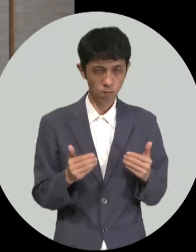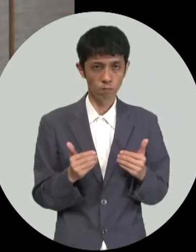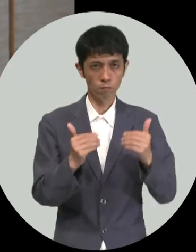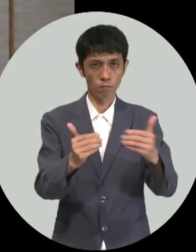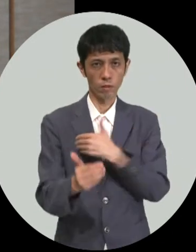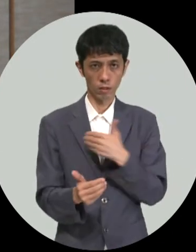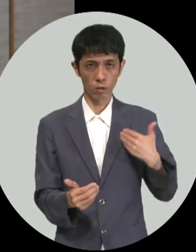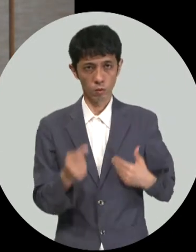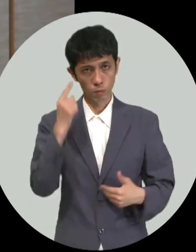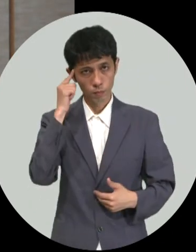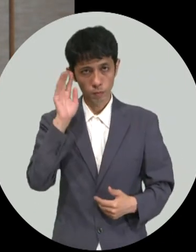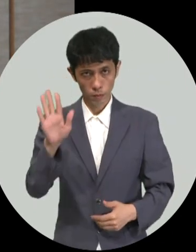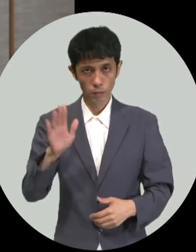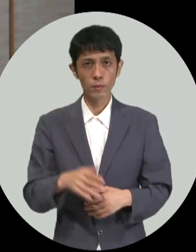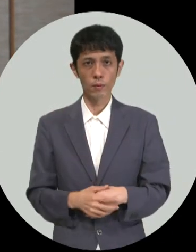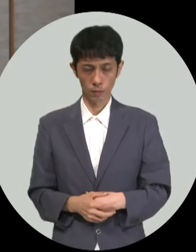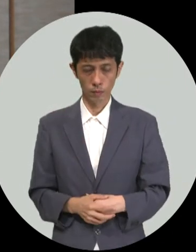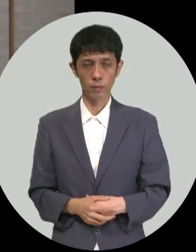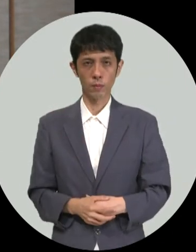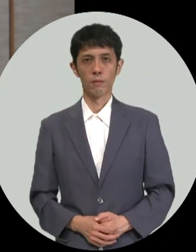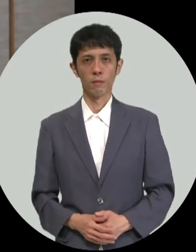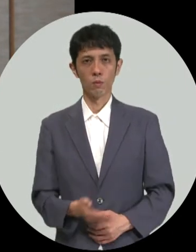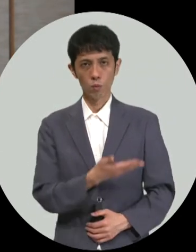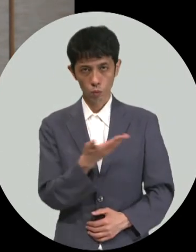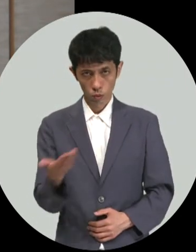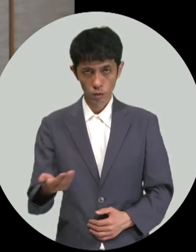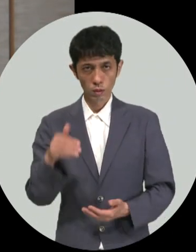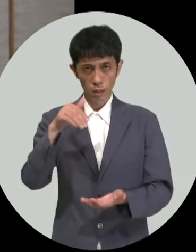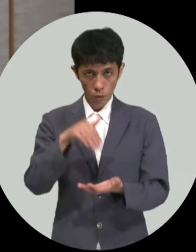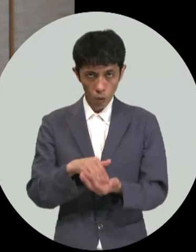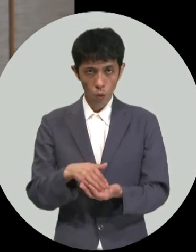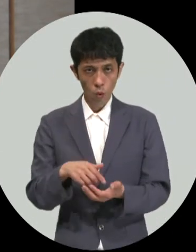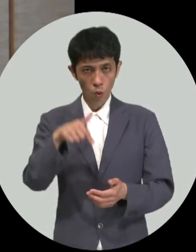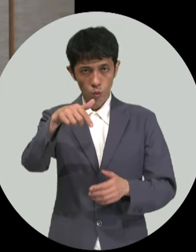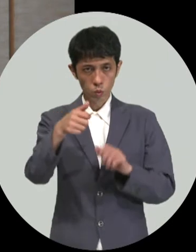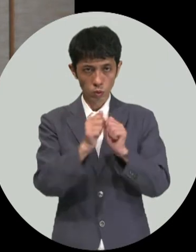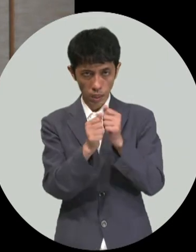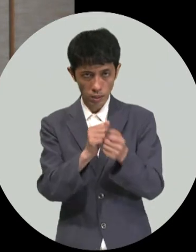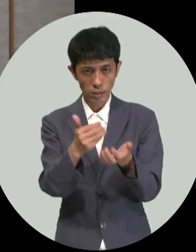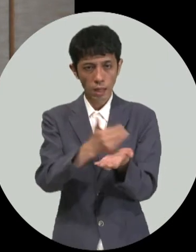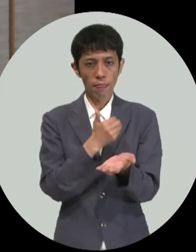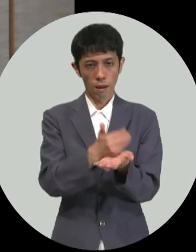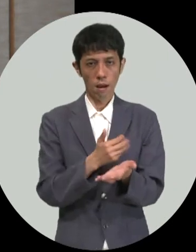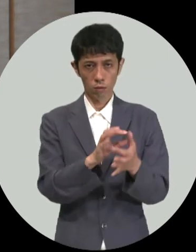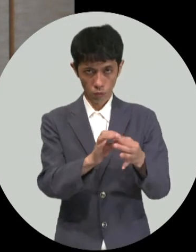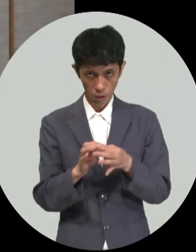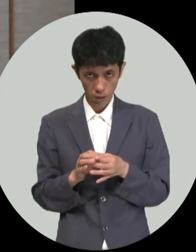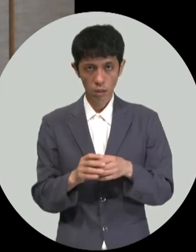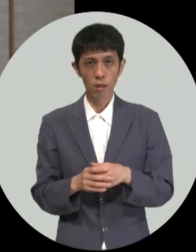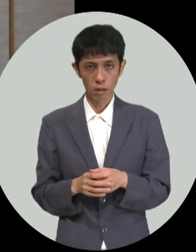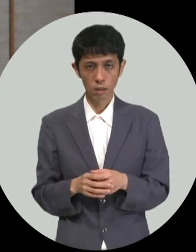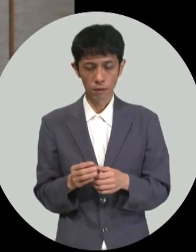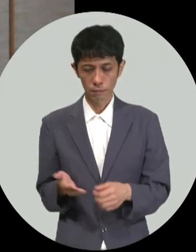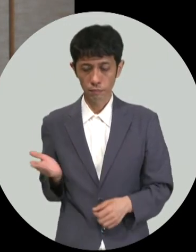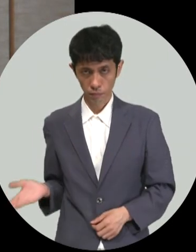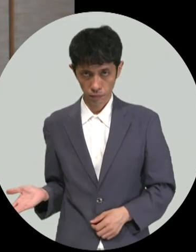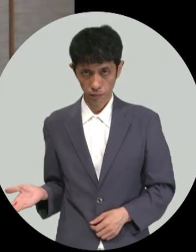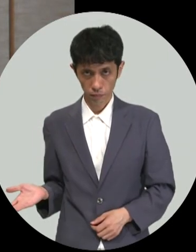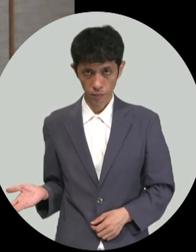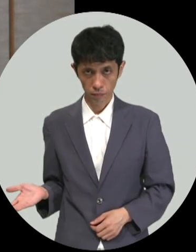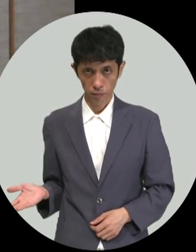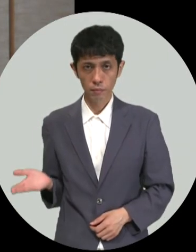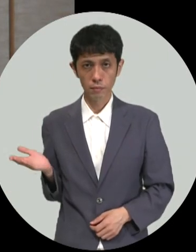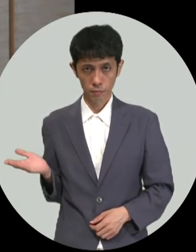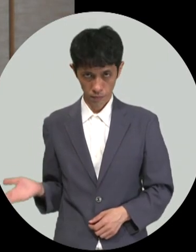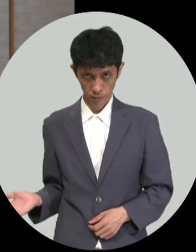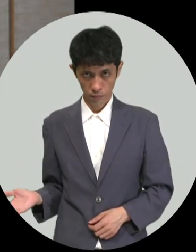たのではないかと考えております。5ページ最後に負債残高でございます。臨時財政対策債や減収補填